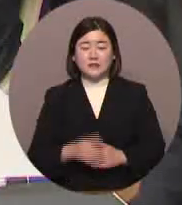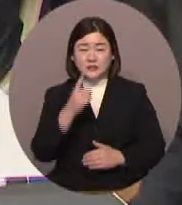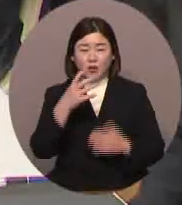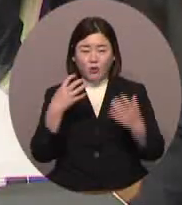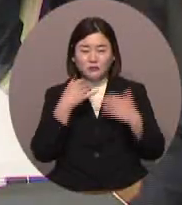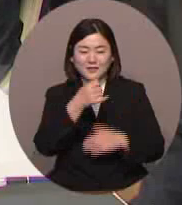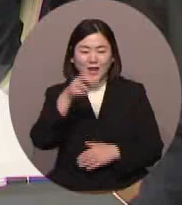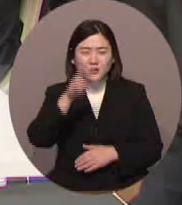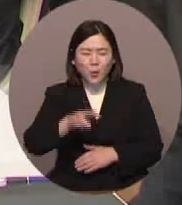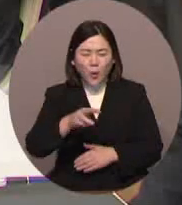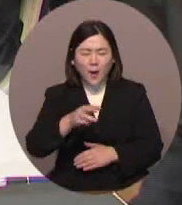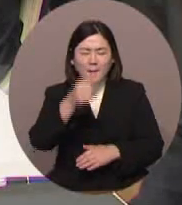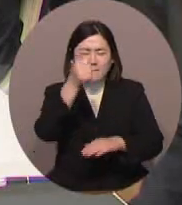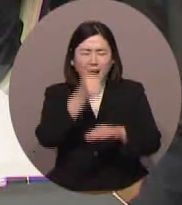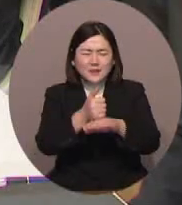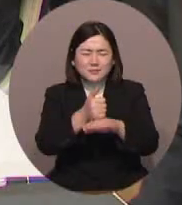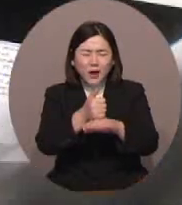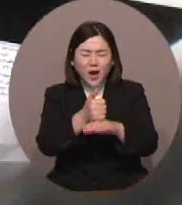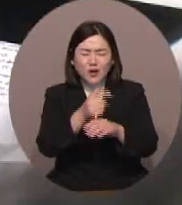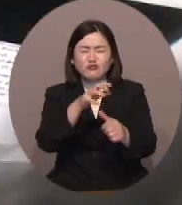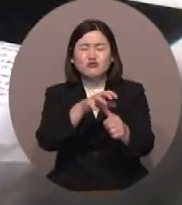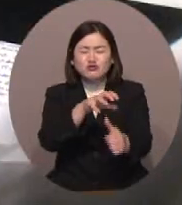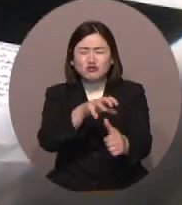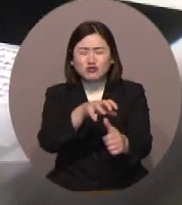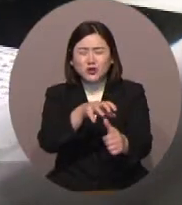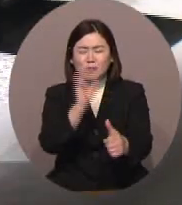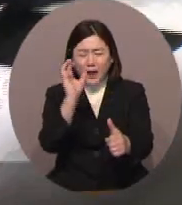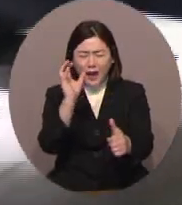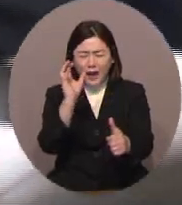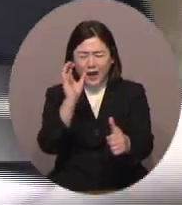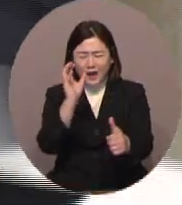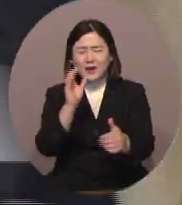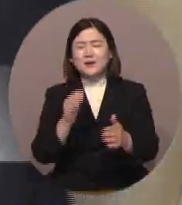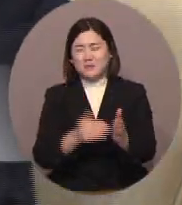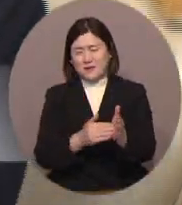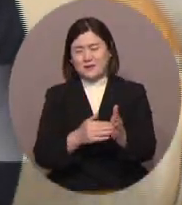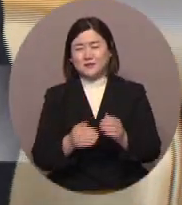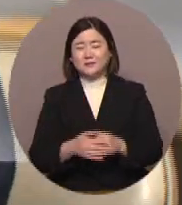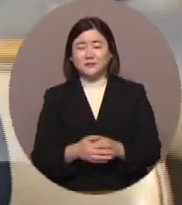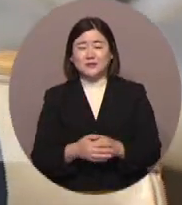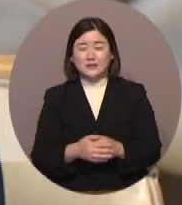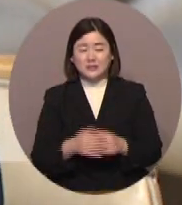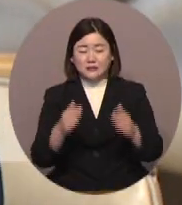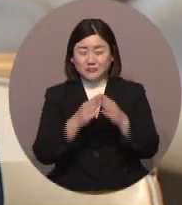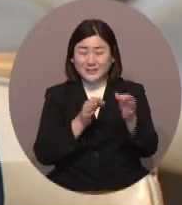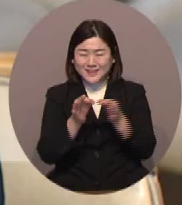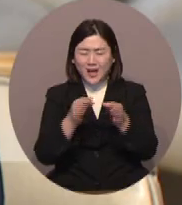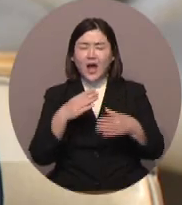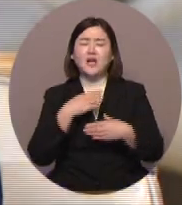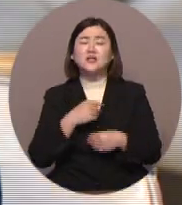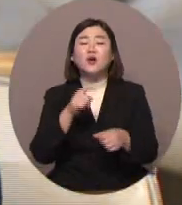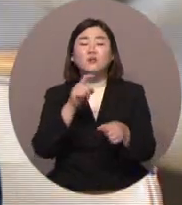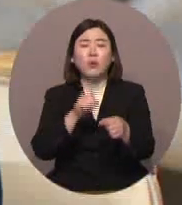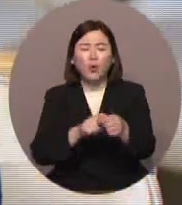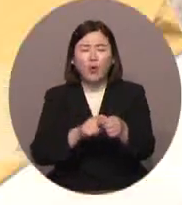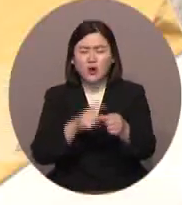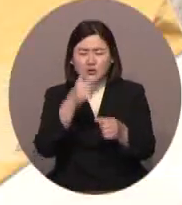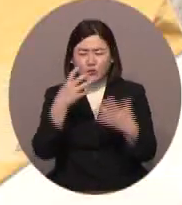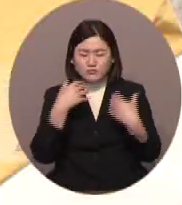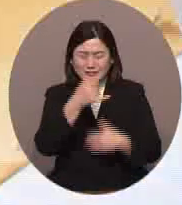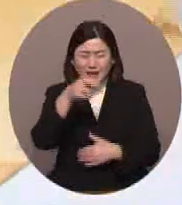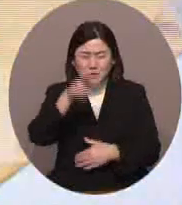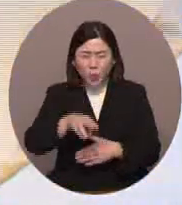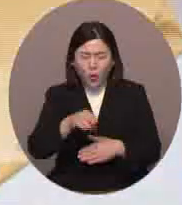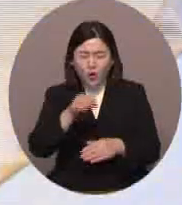정부가 세종시에 남아있던 마지막 부동산 규제, 조정대상 지역 지정을 해제했습니다. 주택시장 안정화를 이유로 정부가